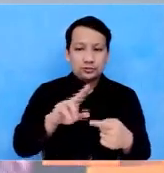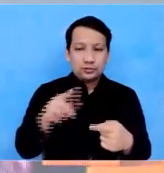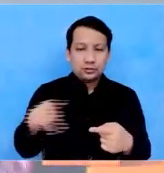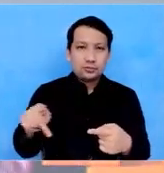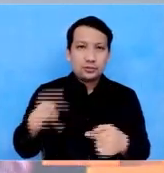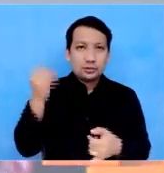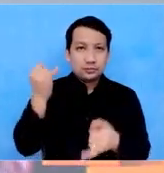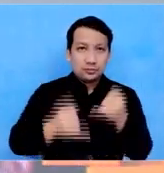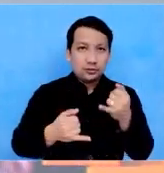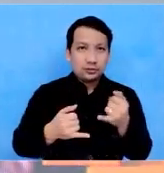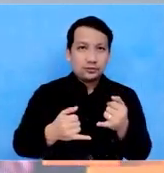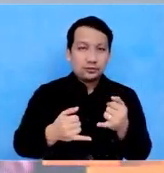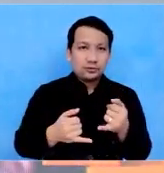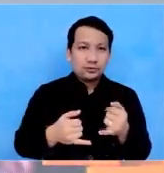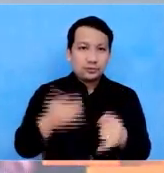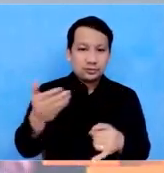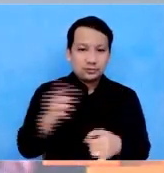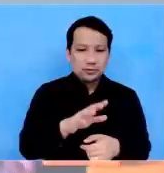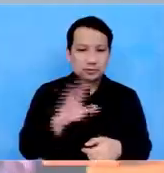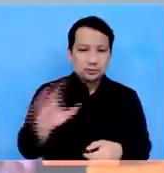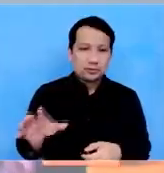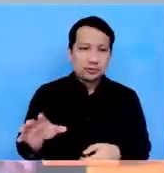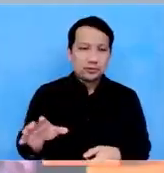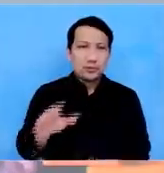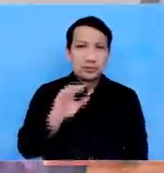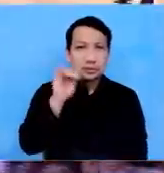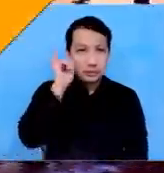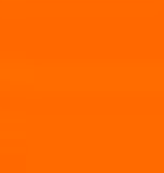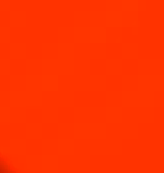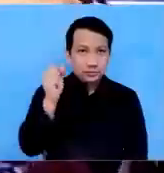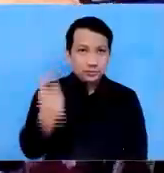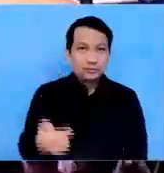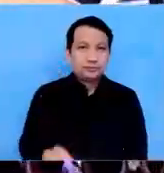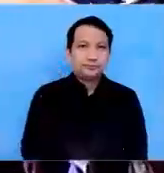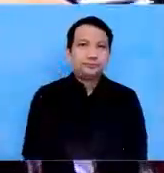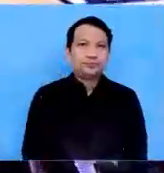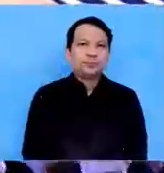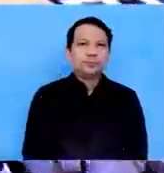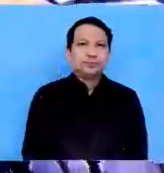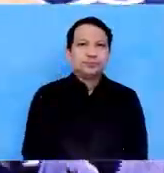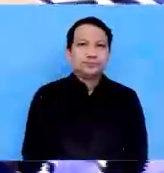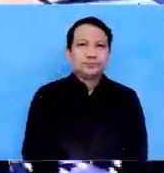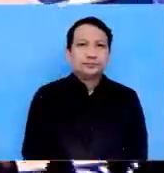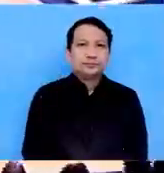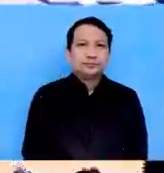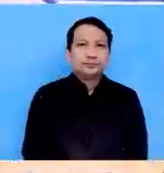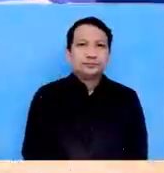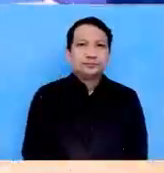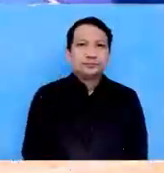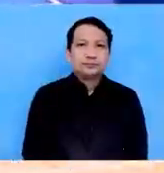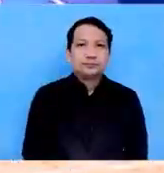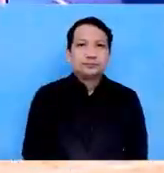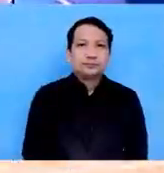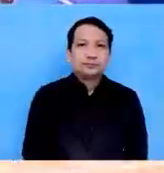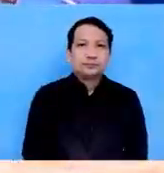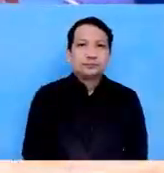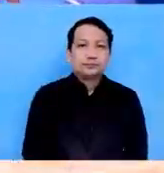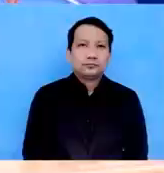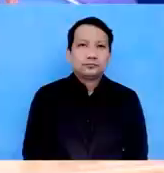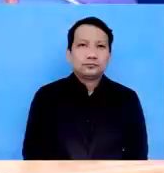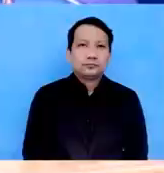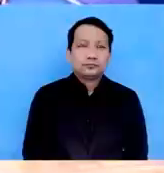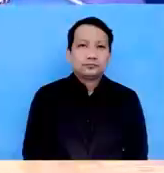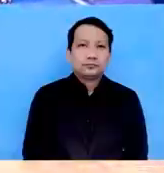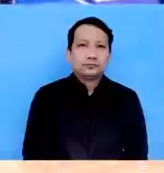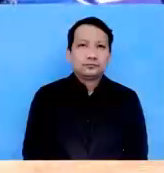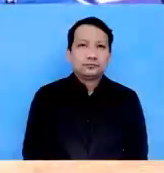Finals. Nasa frontline ng balita yan si Ian Suyu. 3 seconds remaining here in the game. Cap Gomez for three.